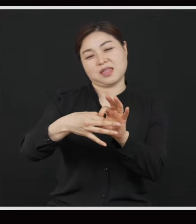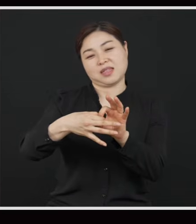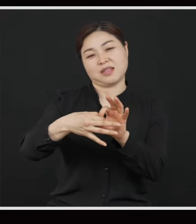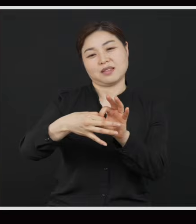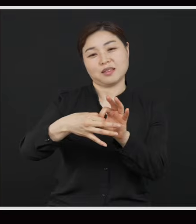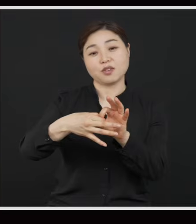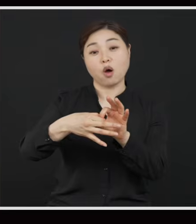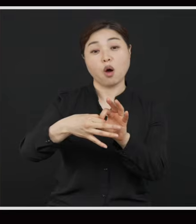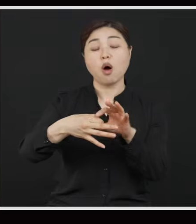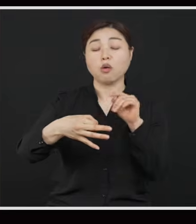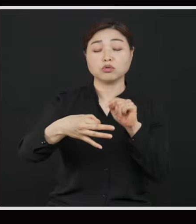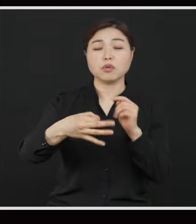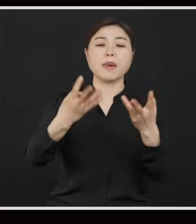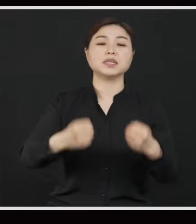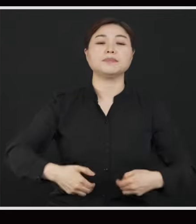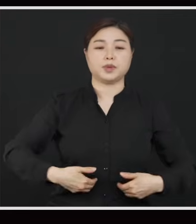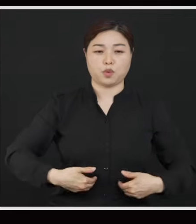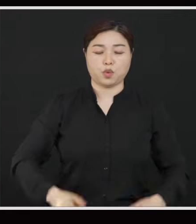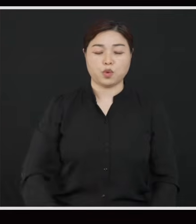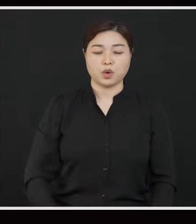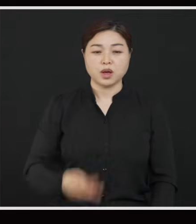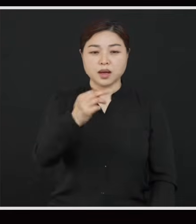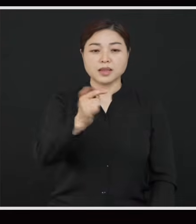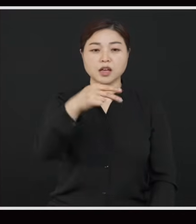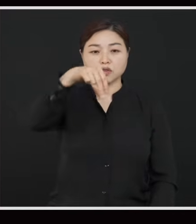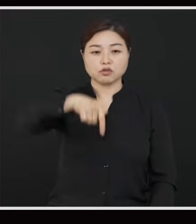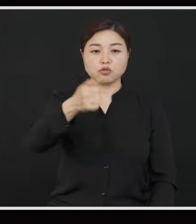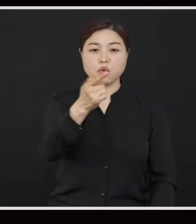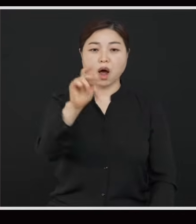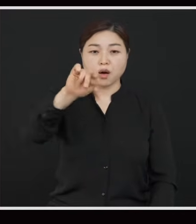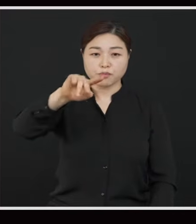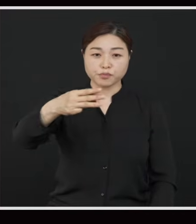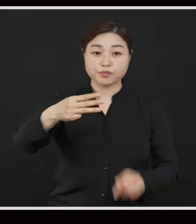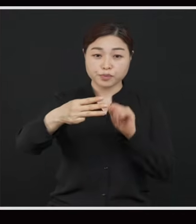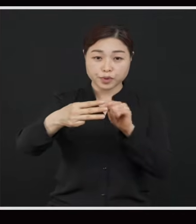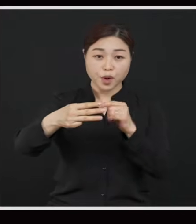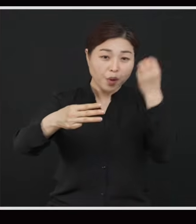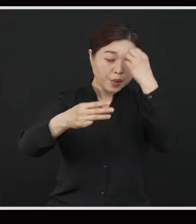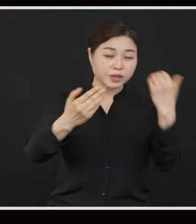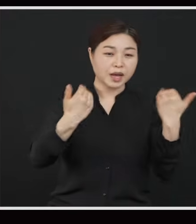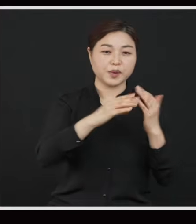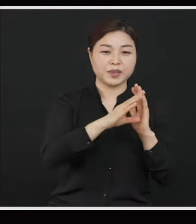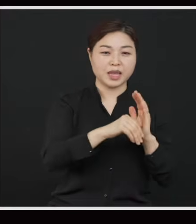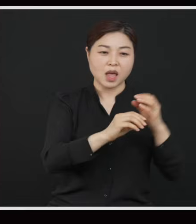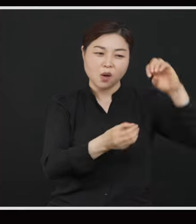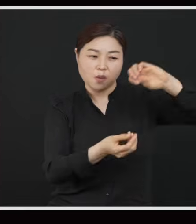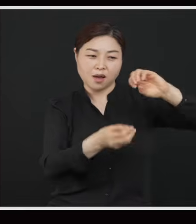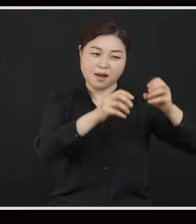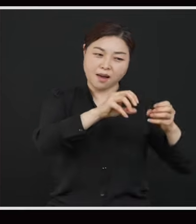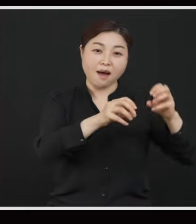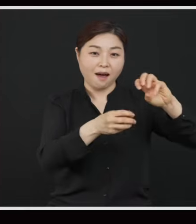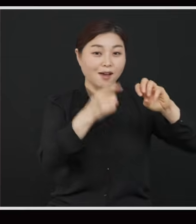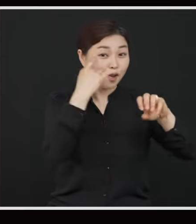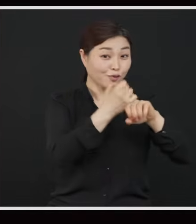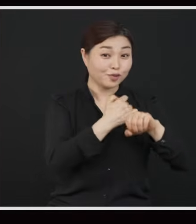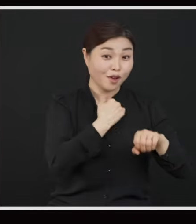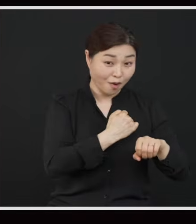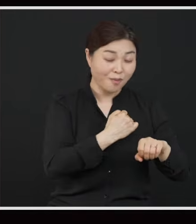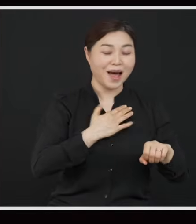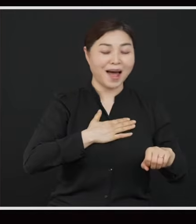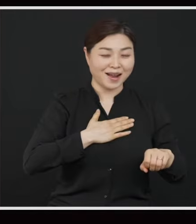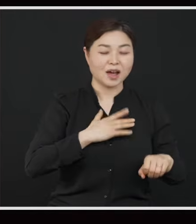뭐 비교적 쉽습니다. 탄수화물이라는 게 고등학교 화학 좀 기억하시는 분들